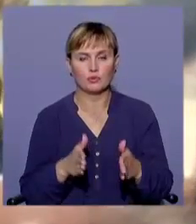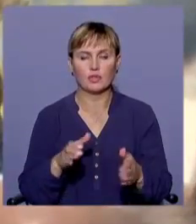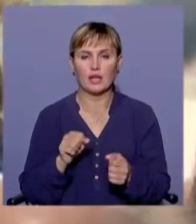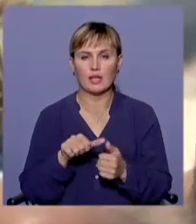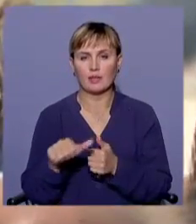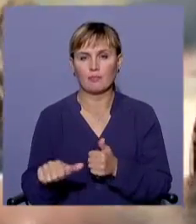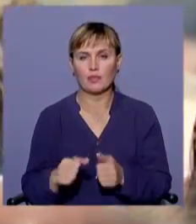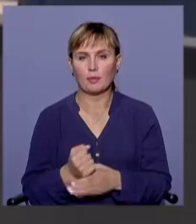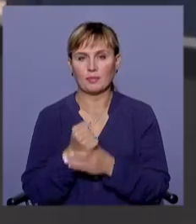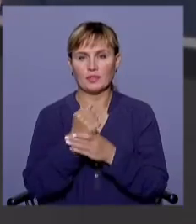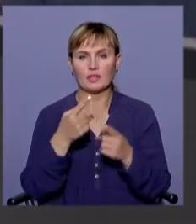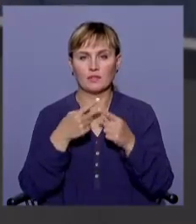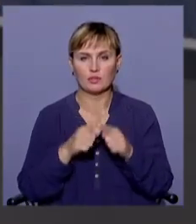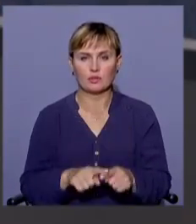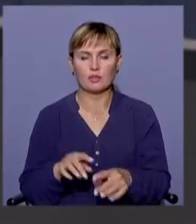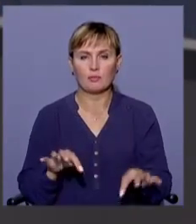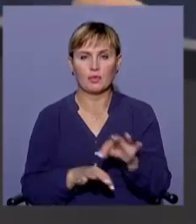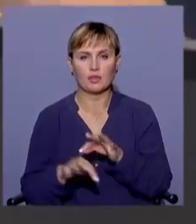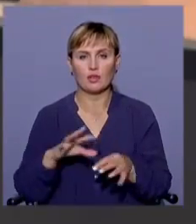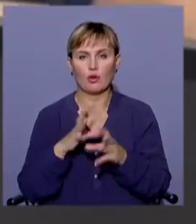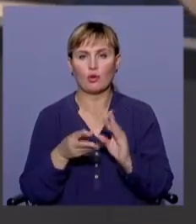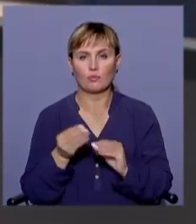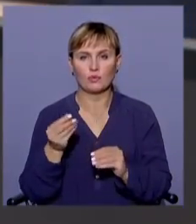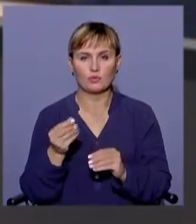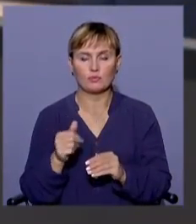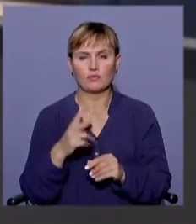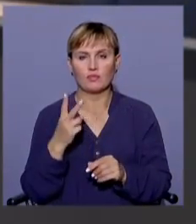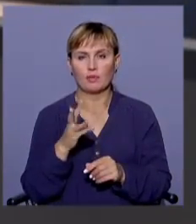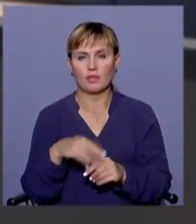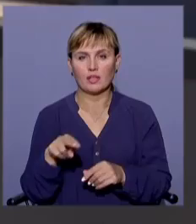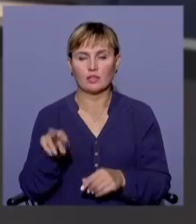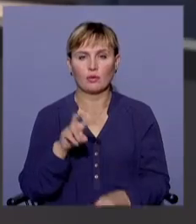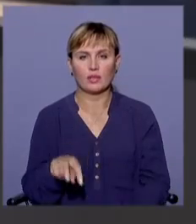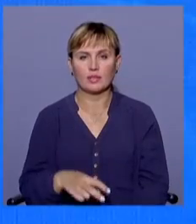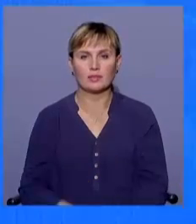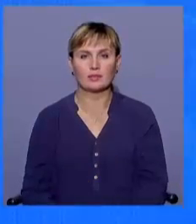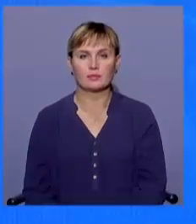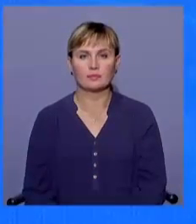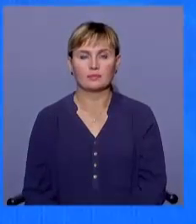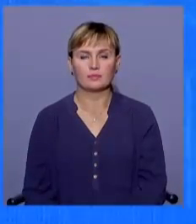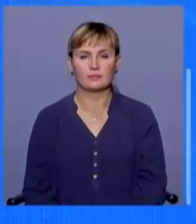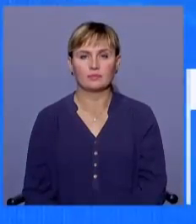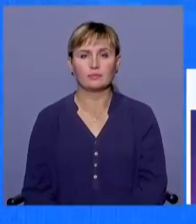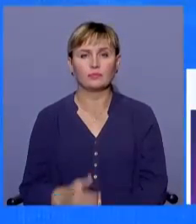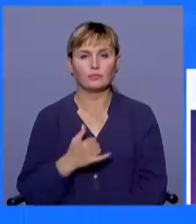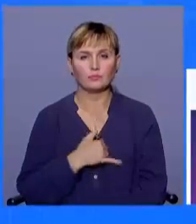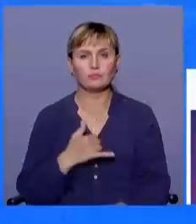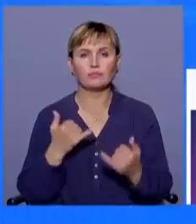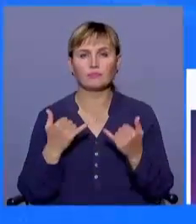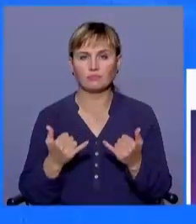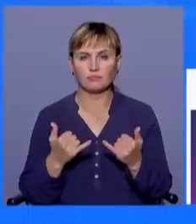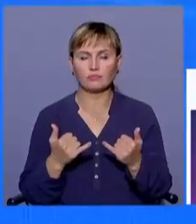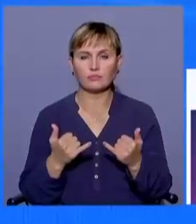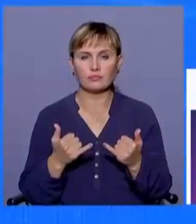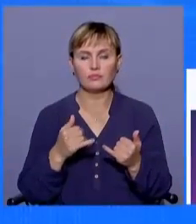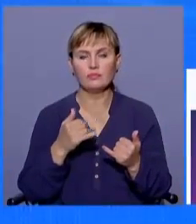именно поддержать инфраструктурные проекты на общую сумму в 2 миллиарда долларов. И у нас сегодня к